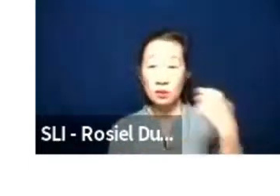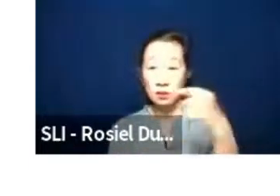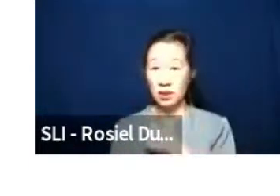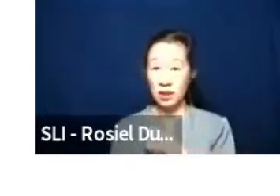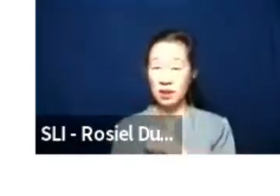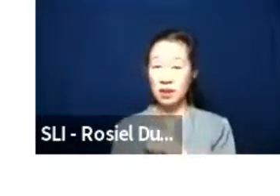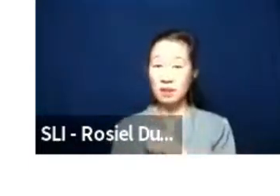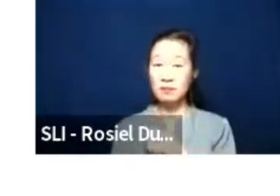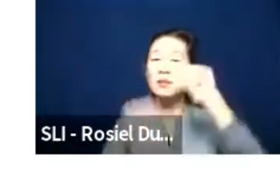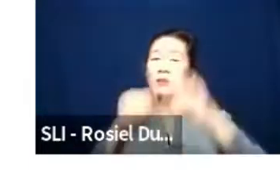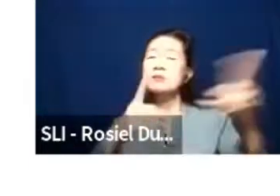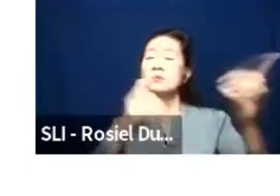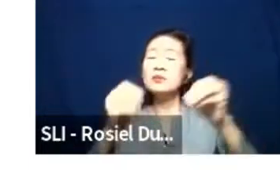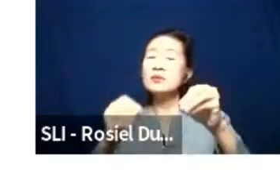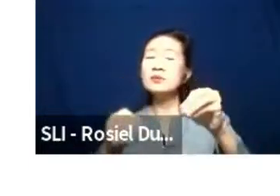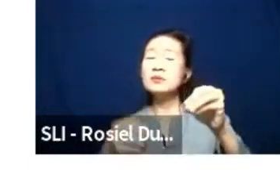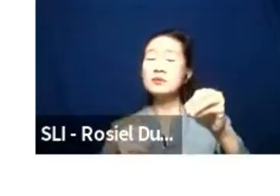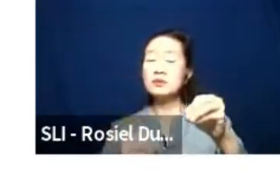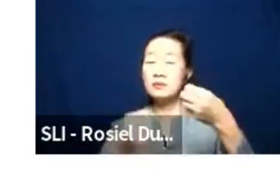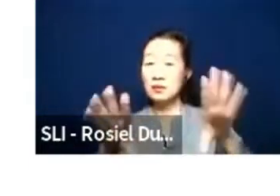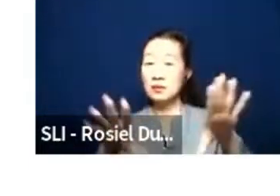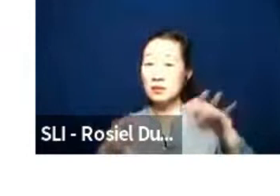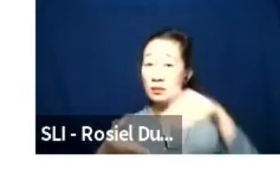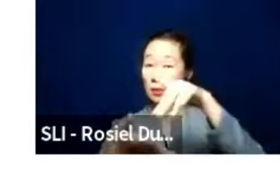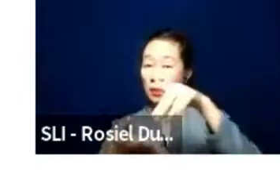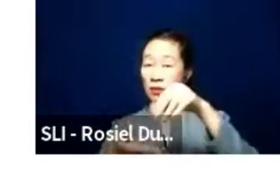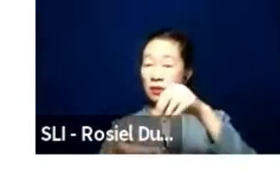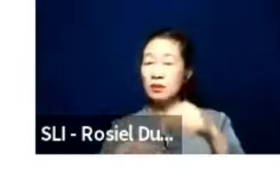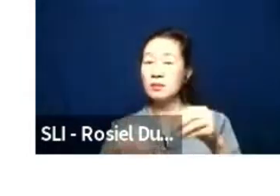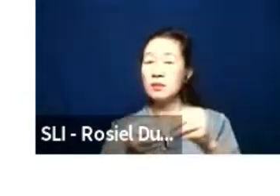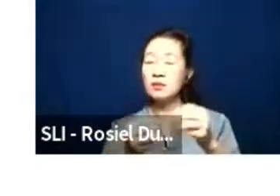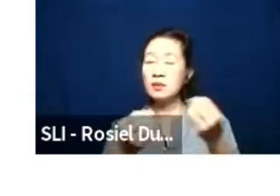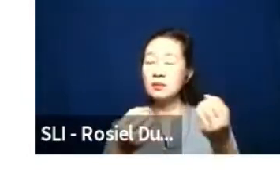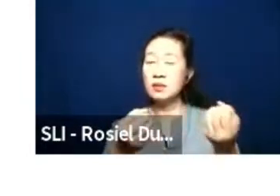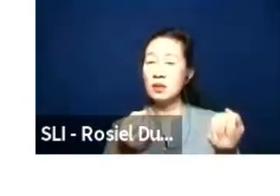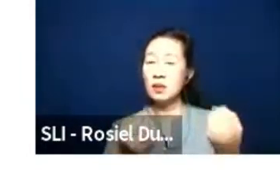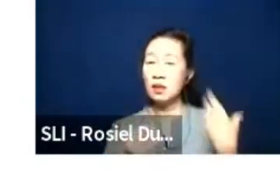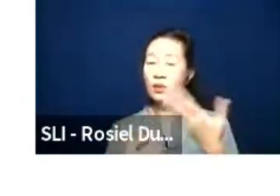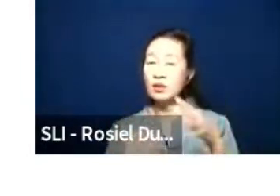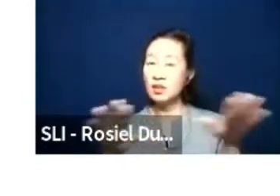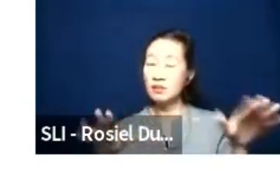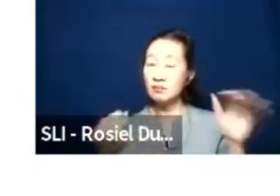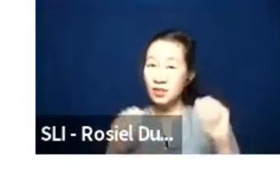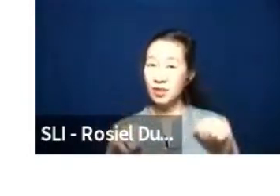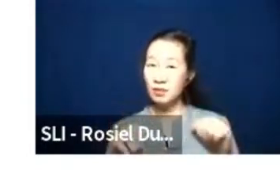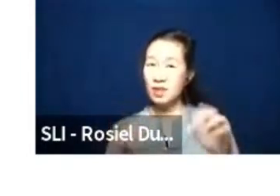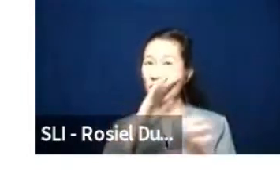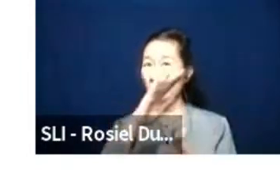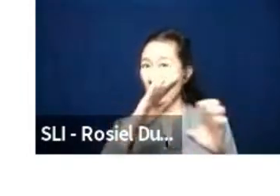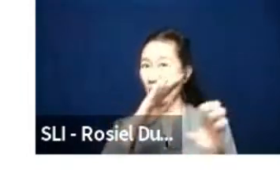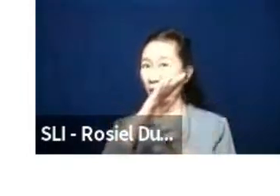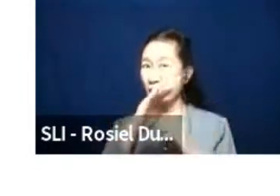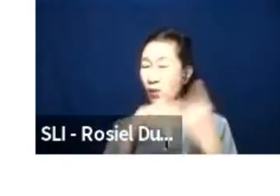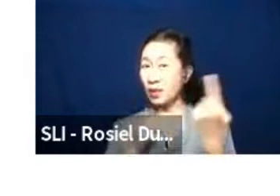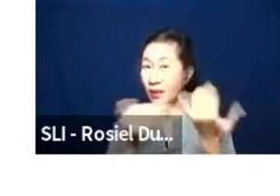na ma-achieve niya pagkatapos mag-aral. So, marami sa mga anak natin, maaring nasa elementary level pa